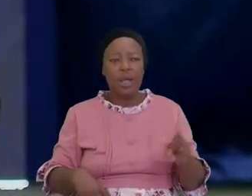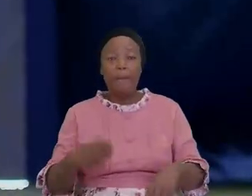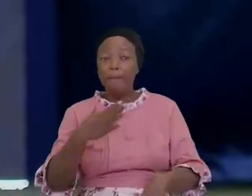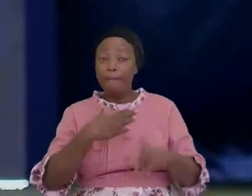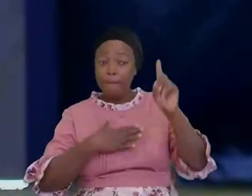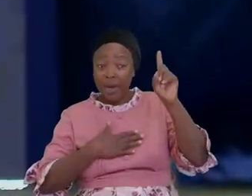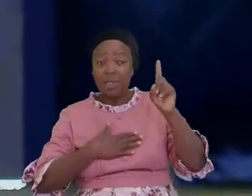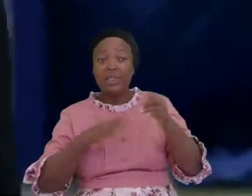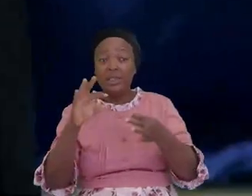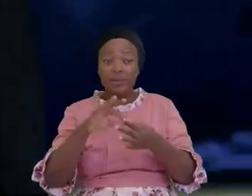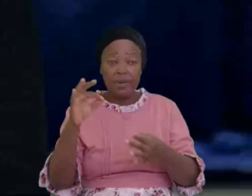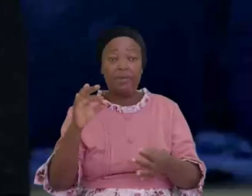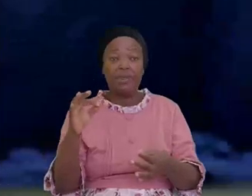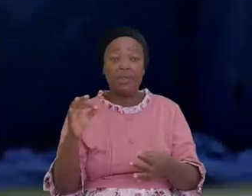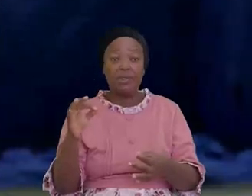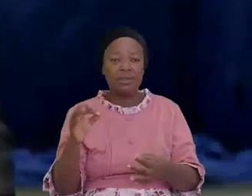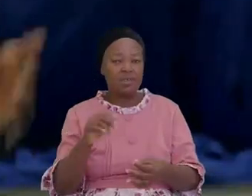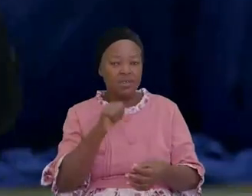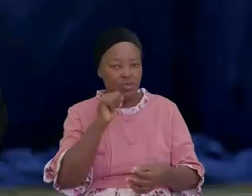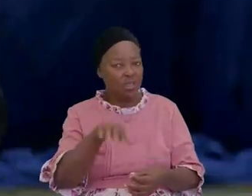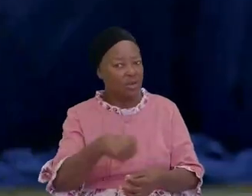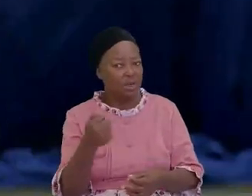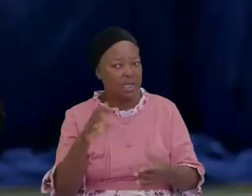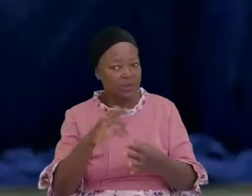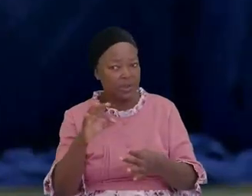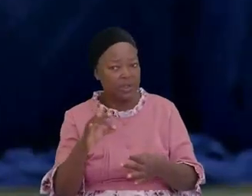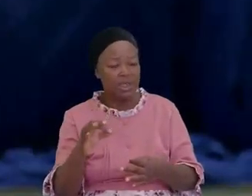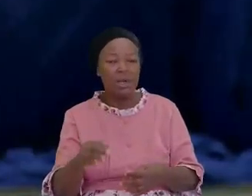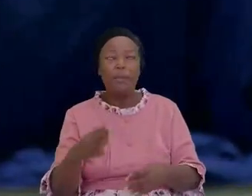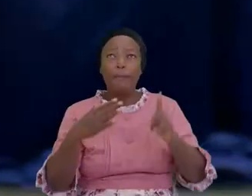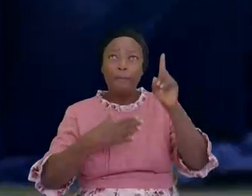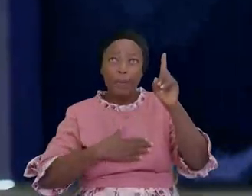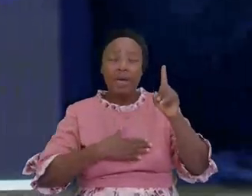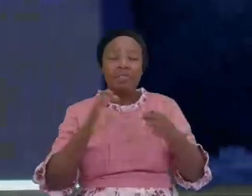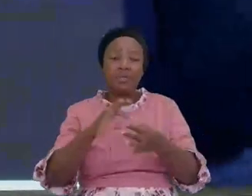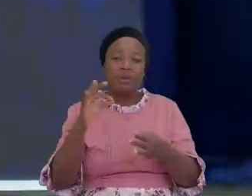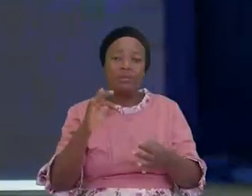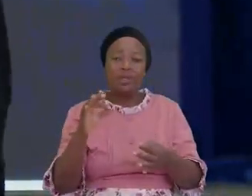Mon esprit, ce n'est pas un autre esprit, mon esprit